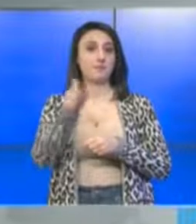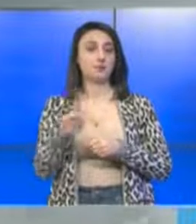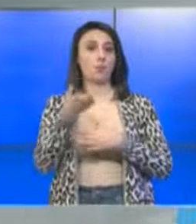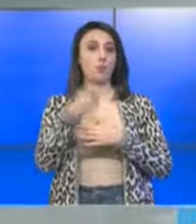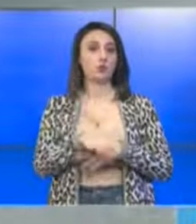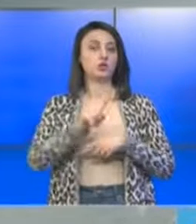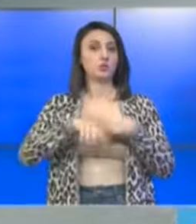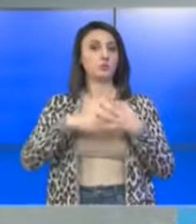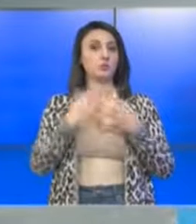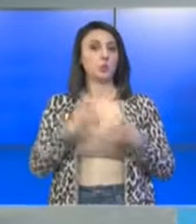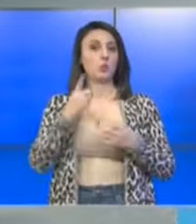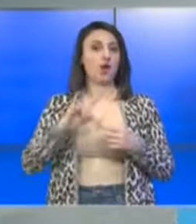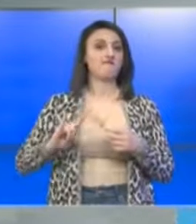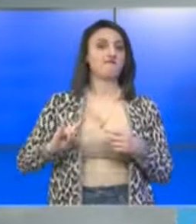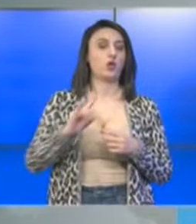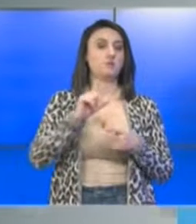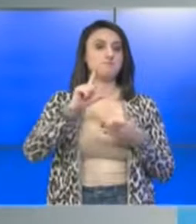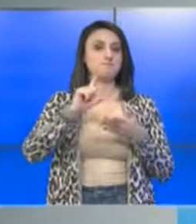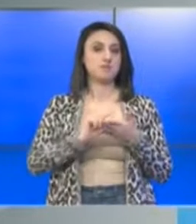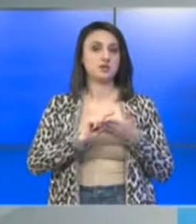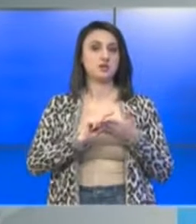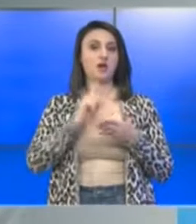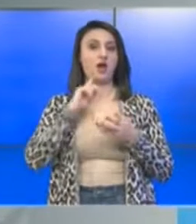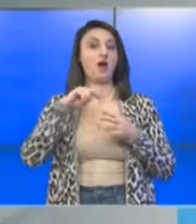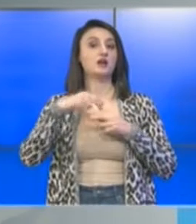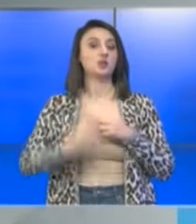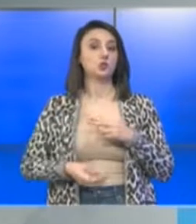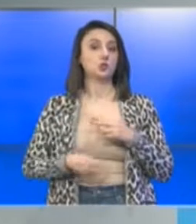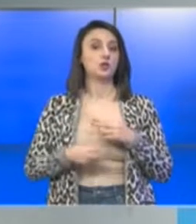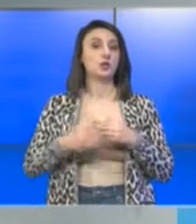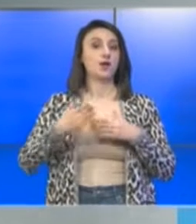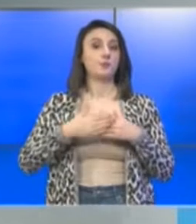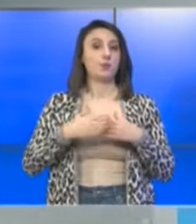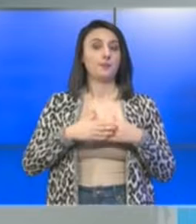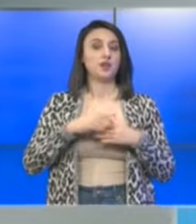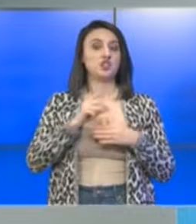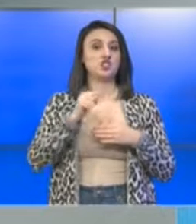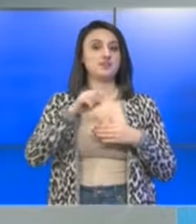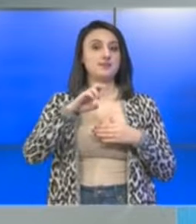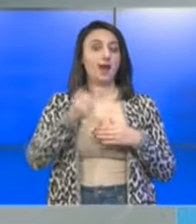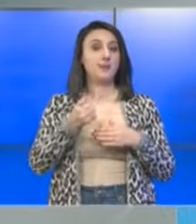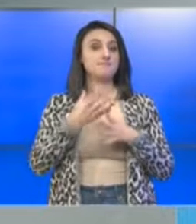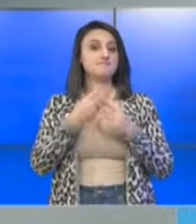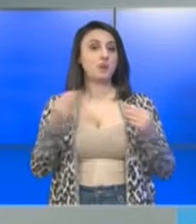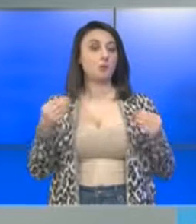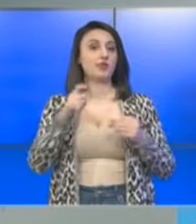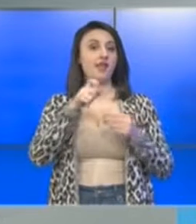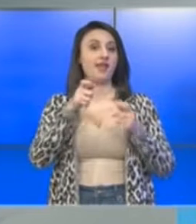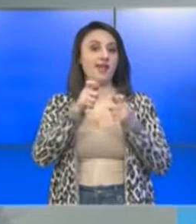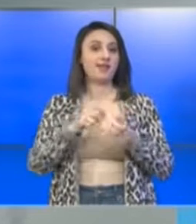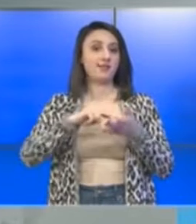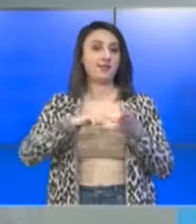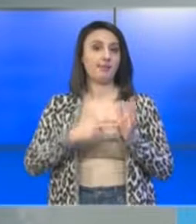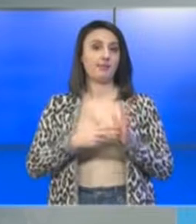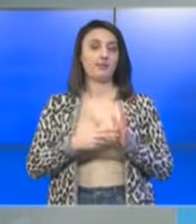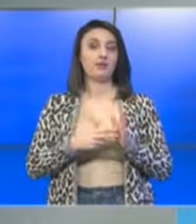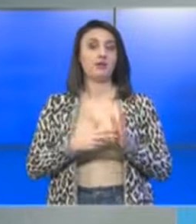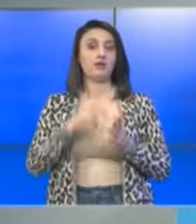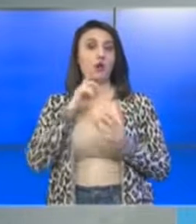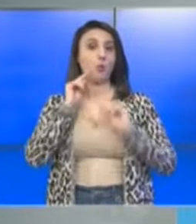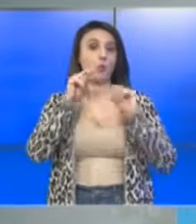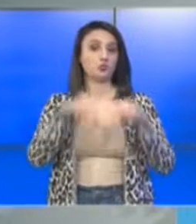Oameni au murit după ce un avion de mici dimensiuni s-a prăbușit în zona localității Șiria. Mai multe echipaje de pompieri și medici smurd